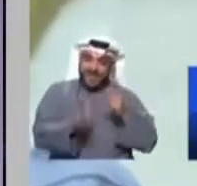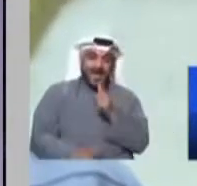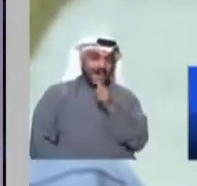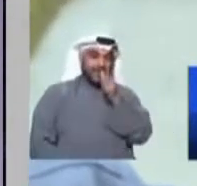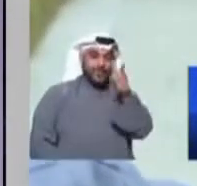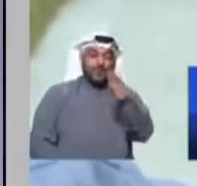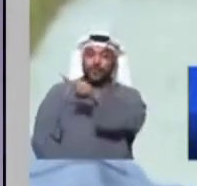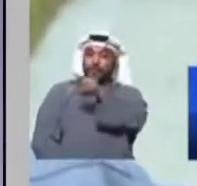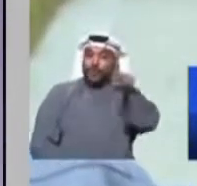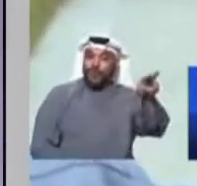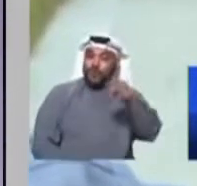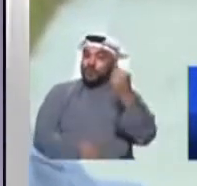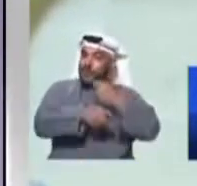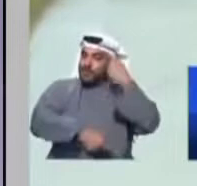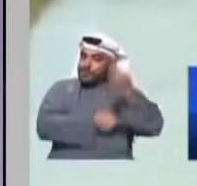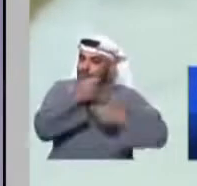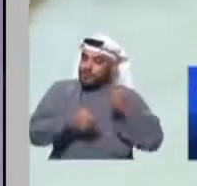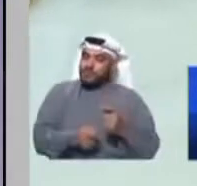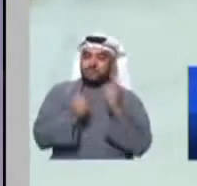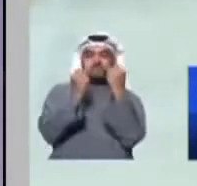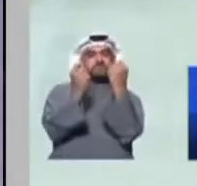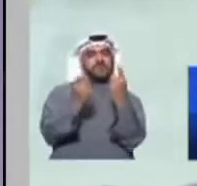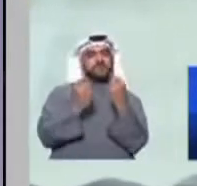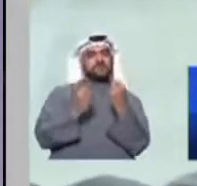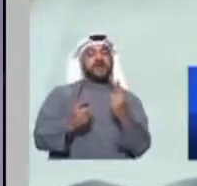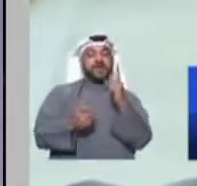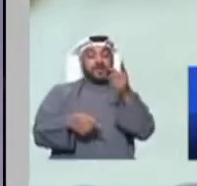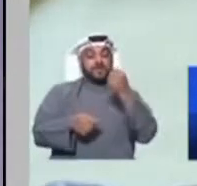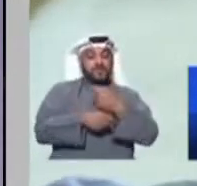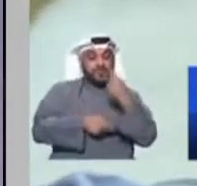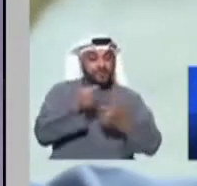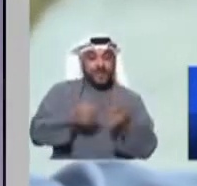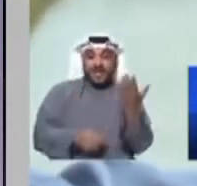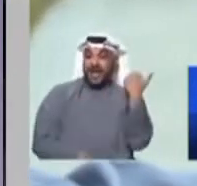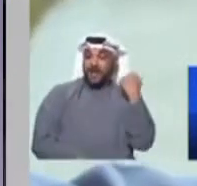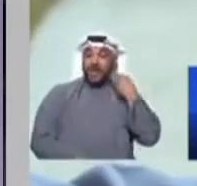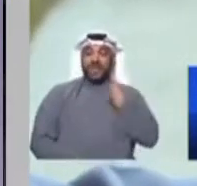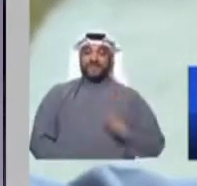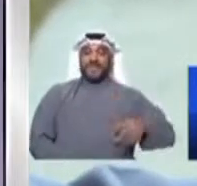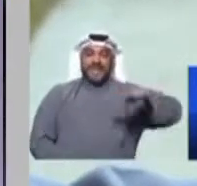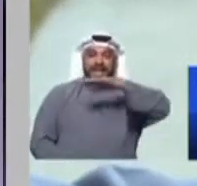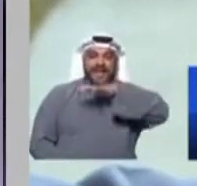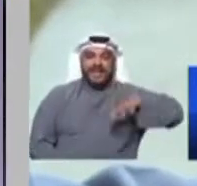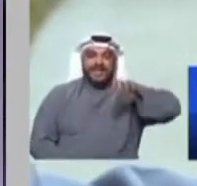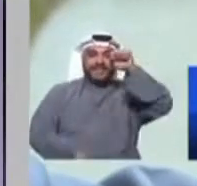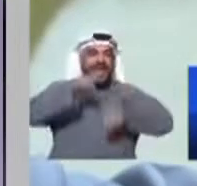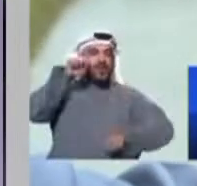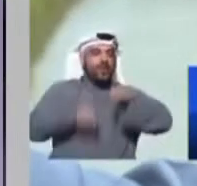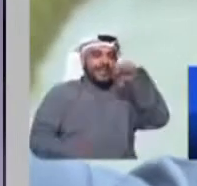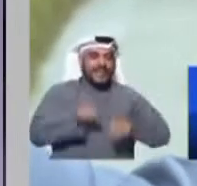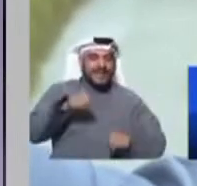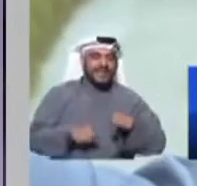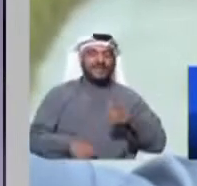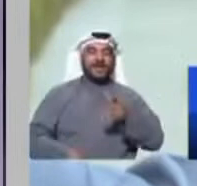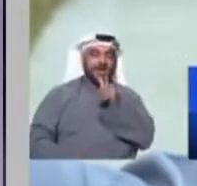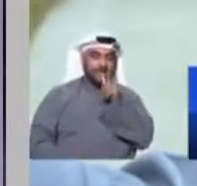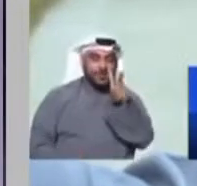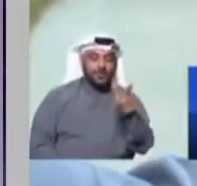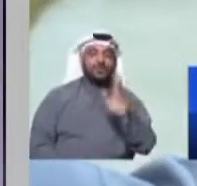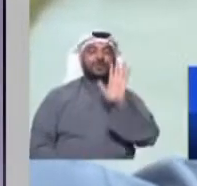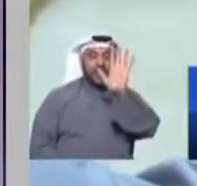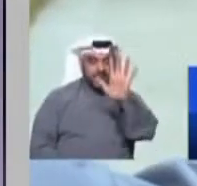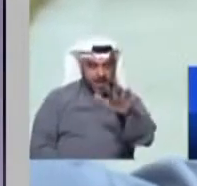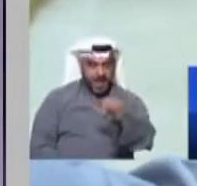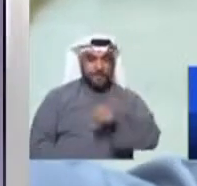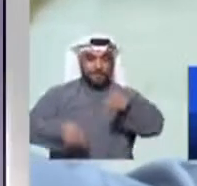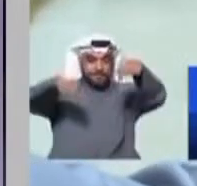للإخوان القائمين على هذا المركز سواء في فترة الأعياد الوطنية أو غيرها من الأوقات. ما في شك ان